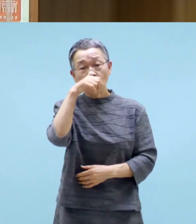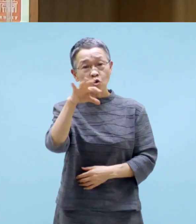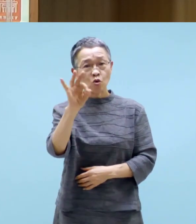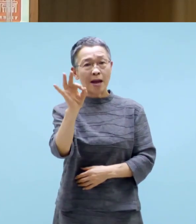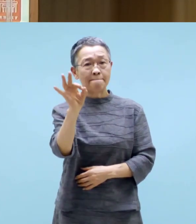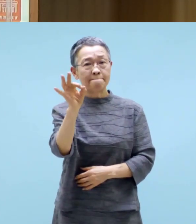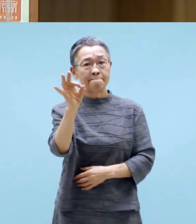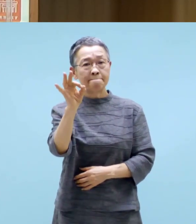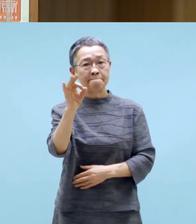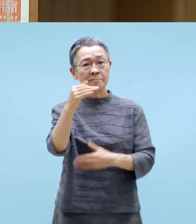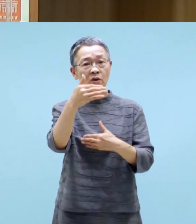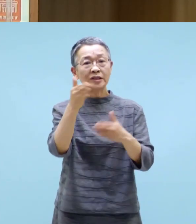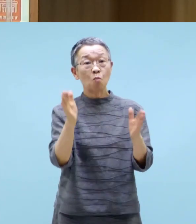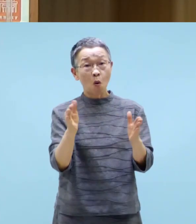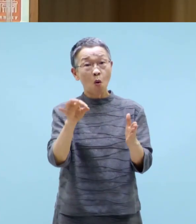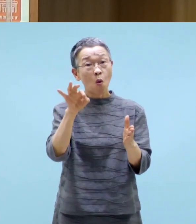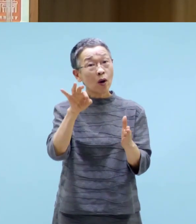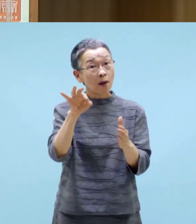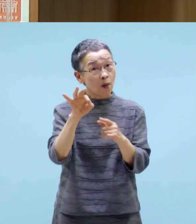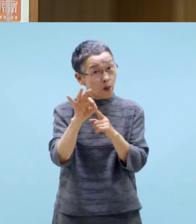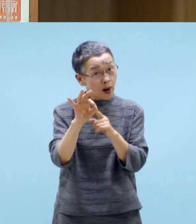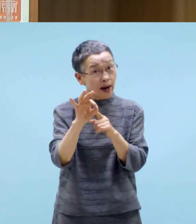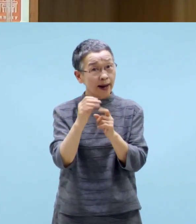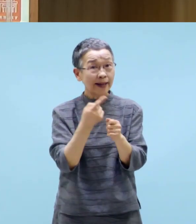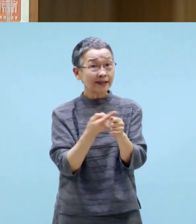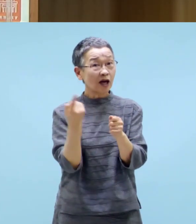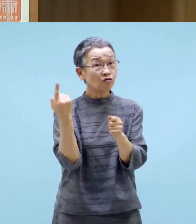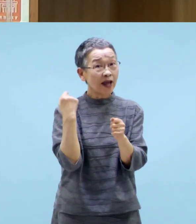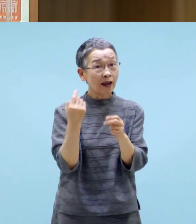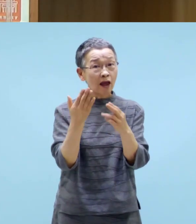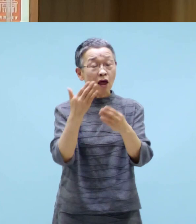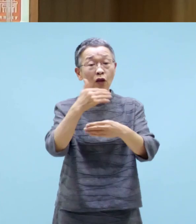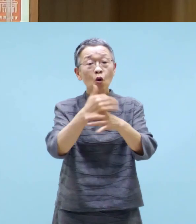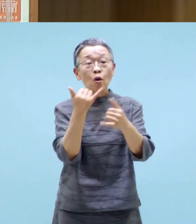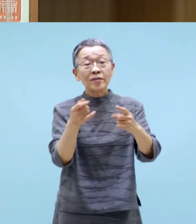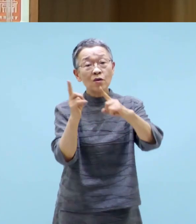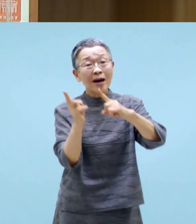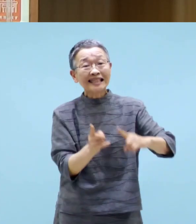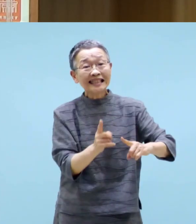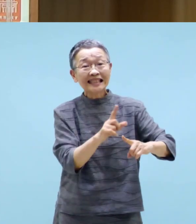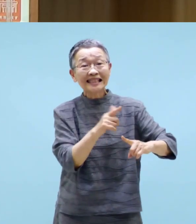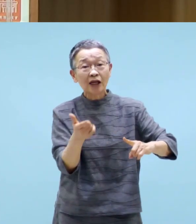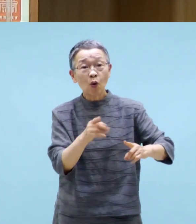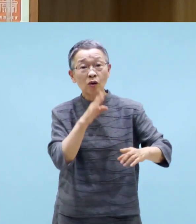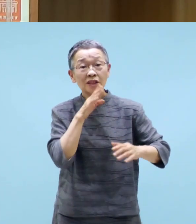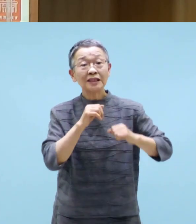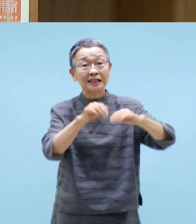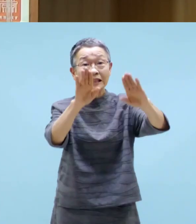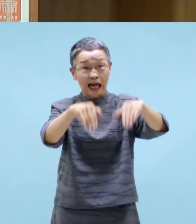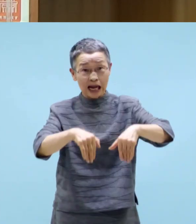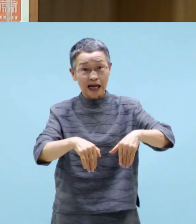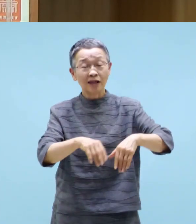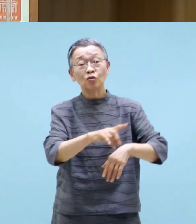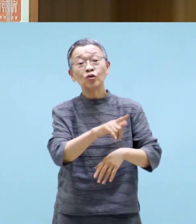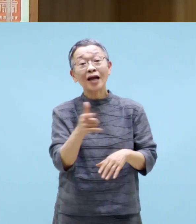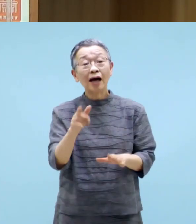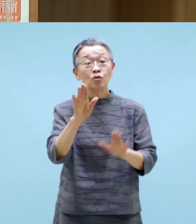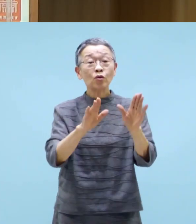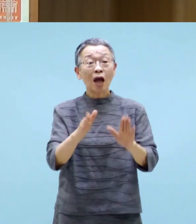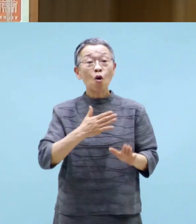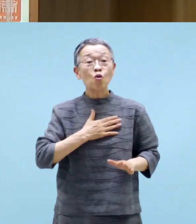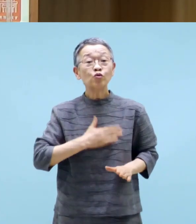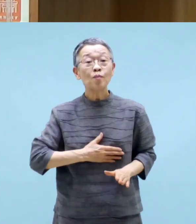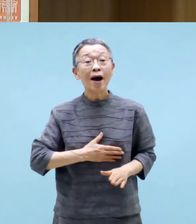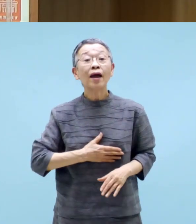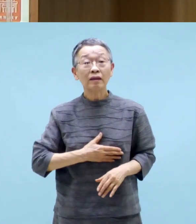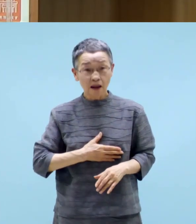などについて言えばですね、まあ、昨年道民割なども行いましたけれども、そういった状況なども踏まえながらですね、